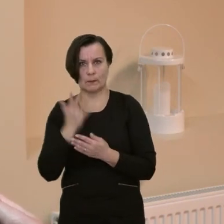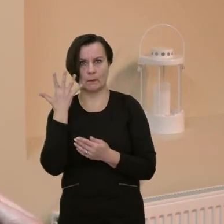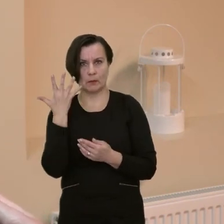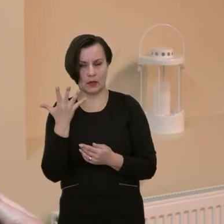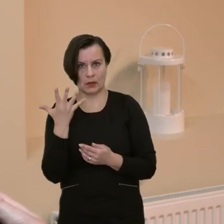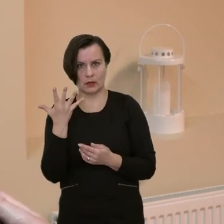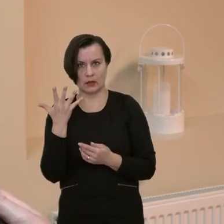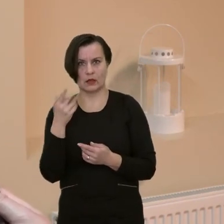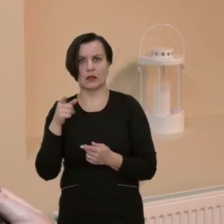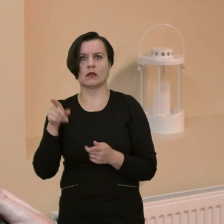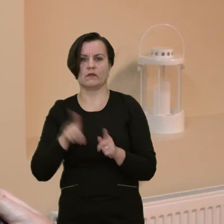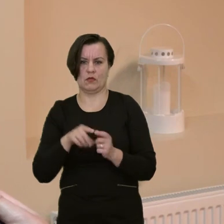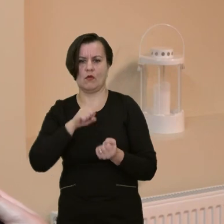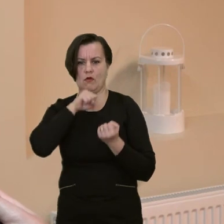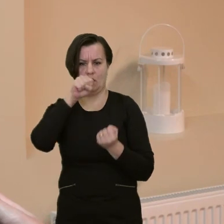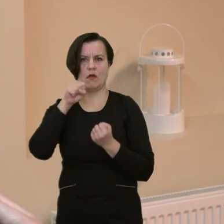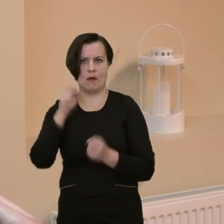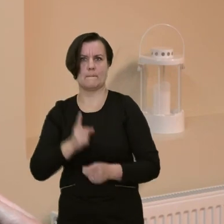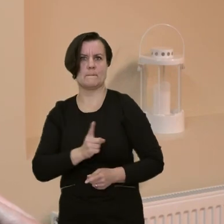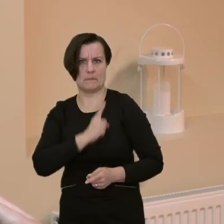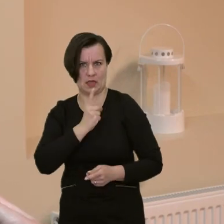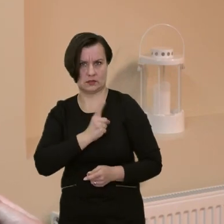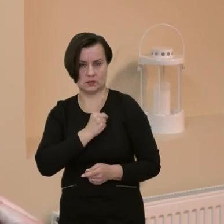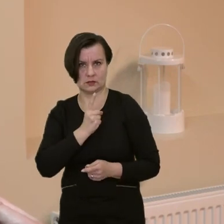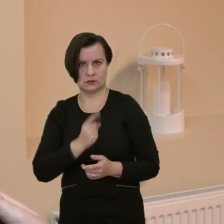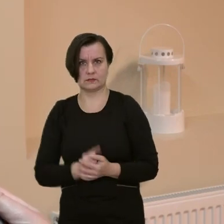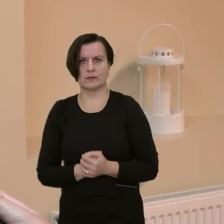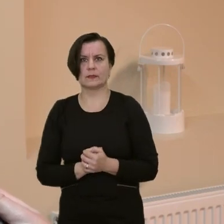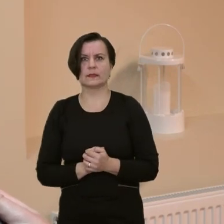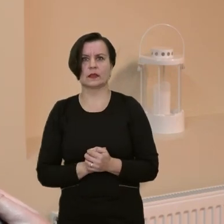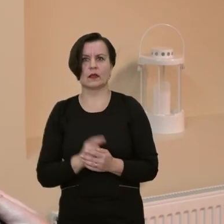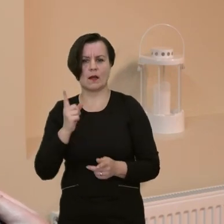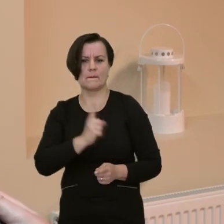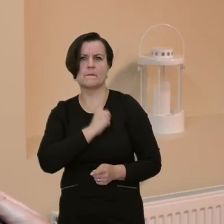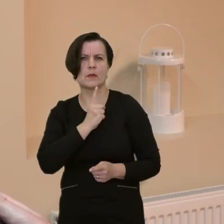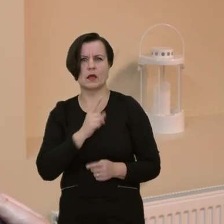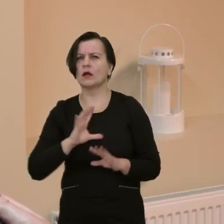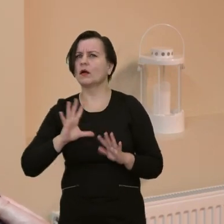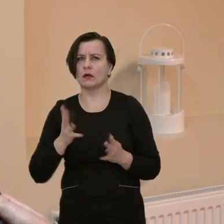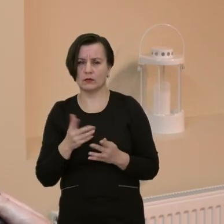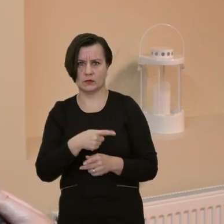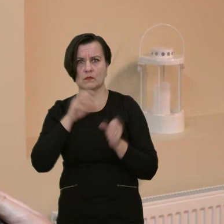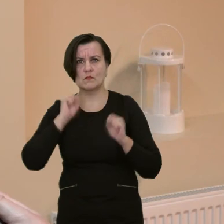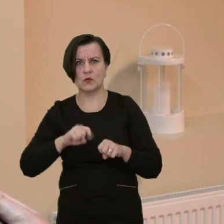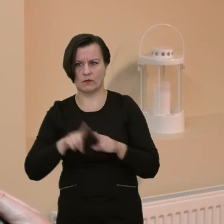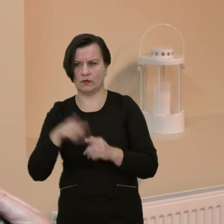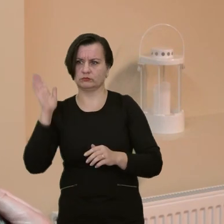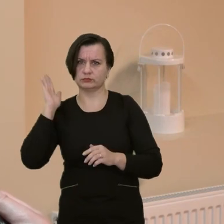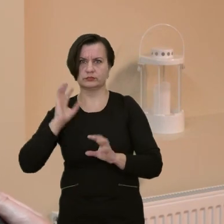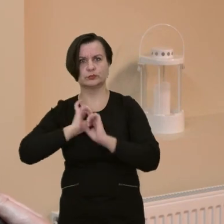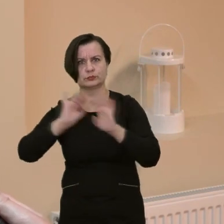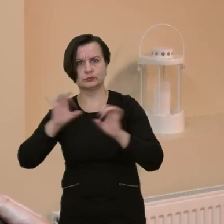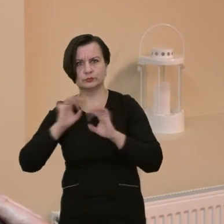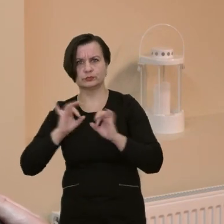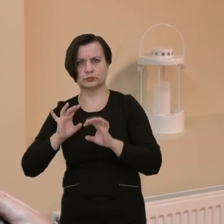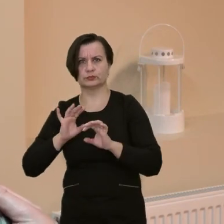meistrais. Na, meistrai tai, kad jie turi galimybę edukacijas vesti ne tik mūsų krašte, bet ir visoje Lietuvoje,